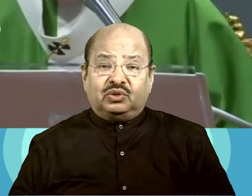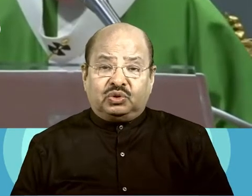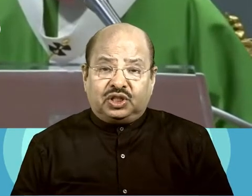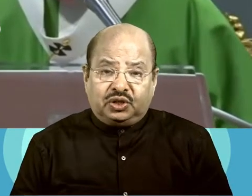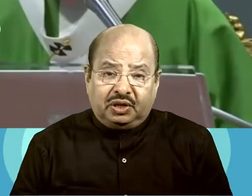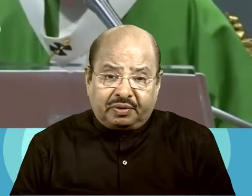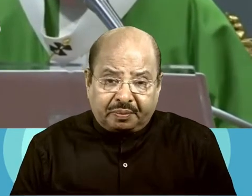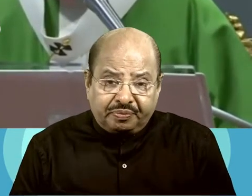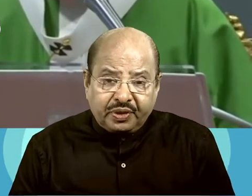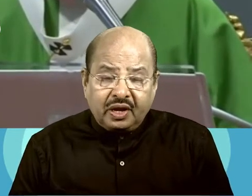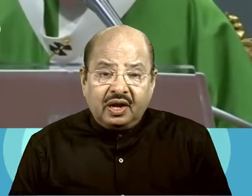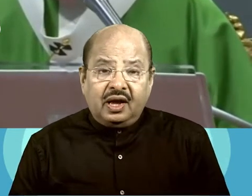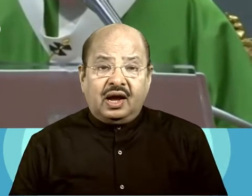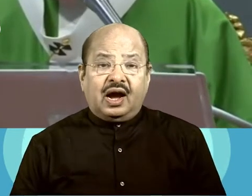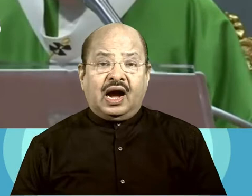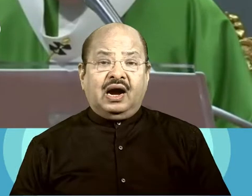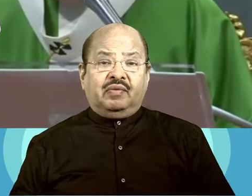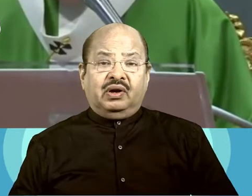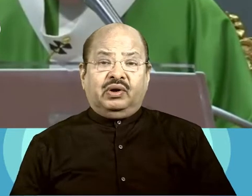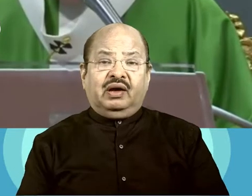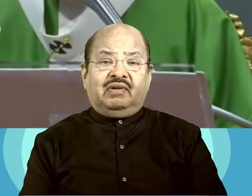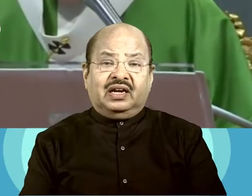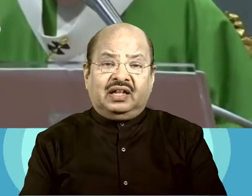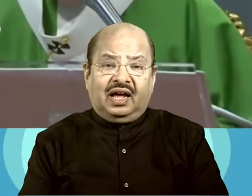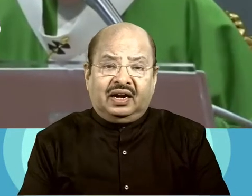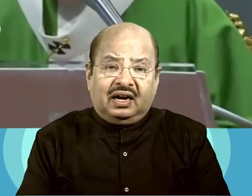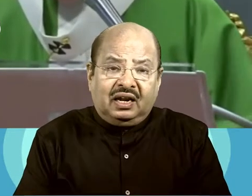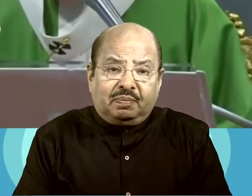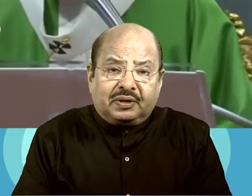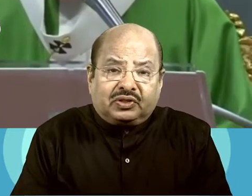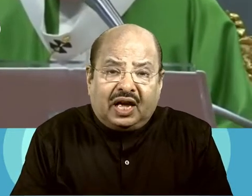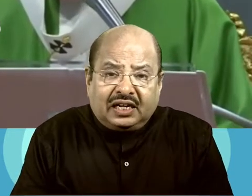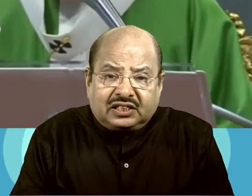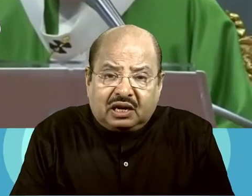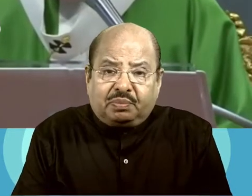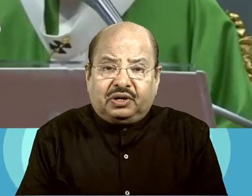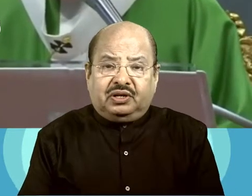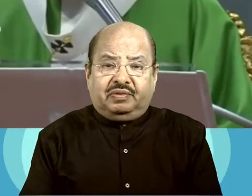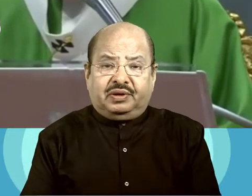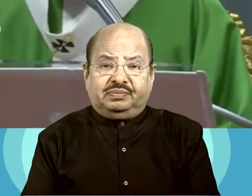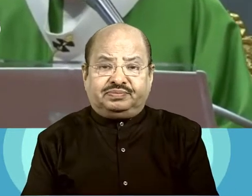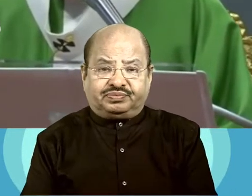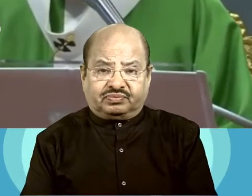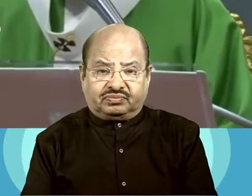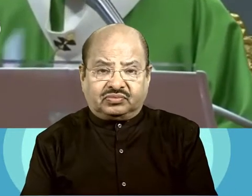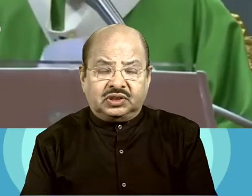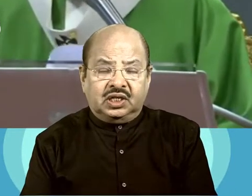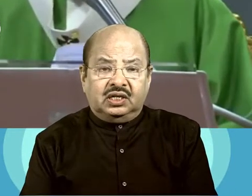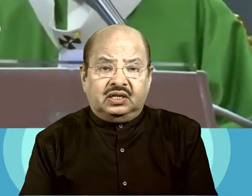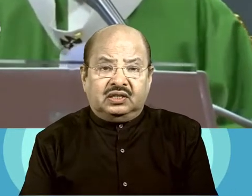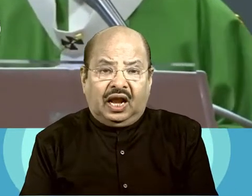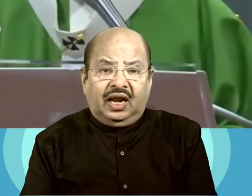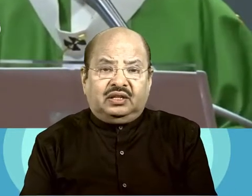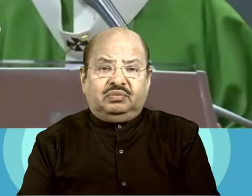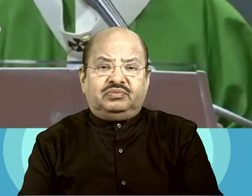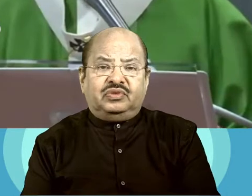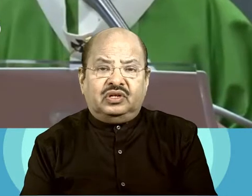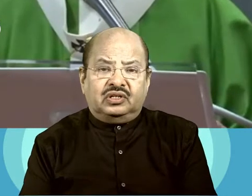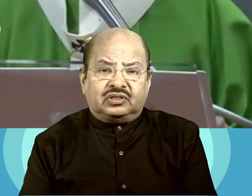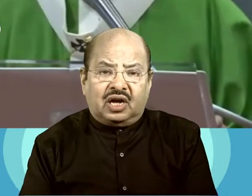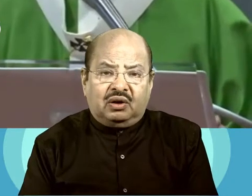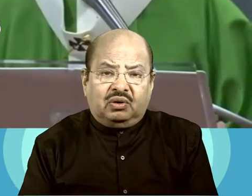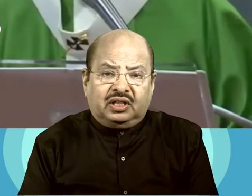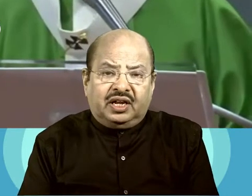കാണുന്നതിൽ സന്തോഷിക്കുന്നവരും അവളുടെ വരദാനങ്ങളിൽ പ്രത്യാശ അർപ്പിക്കുന്നവരും നല്ലതും